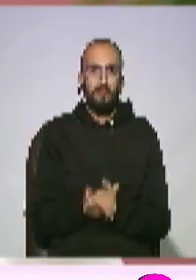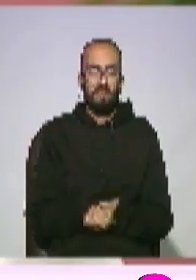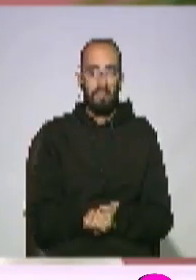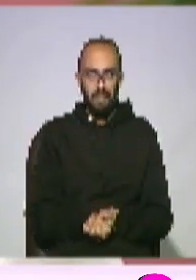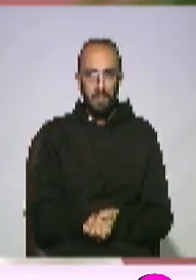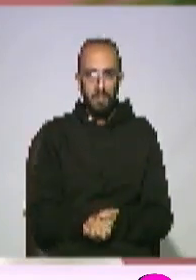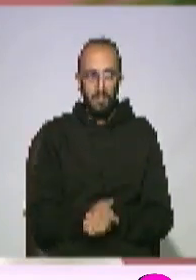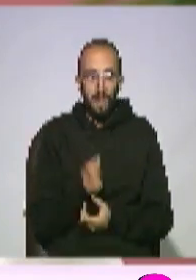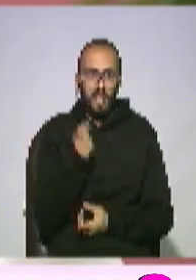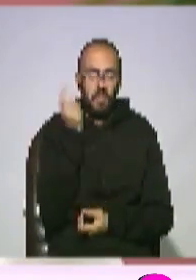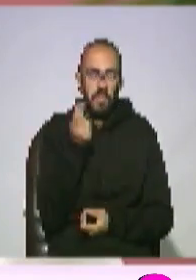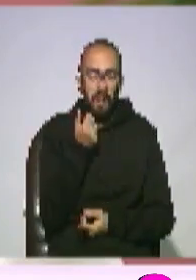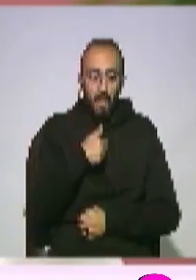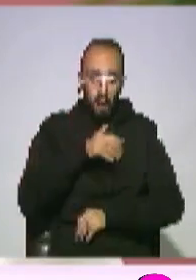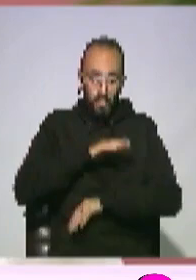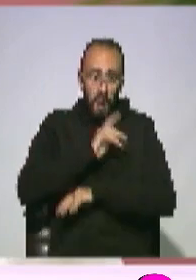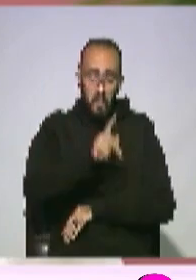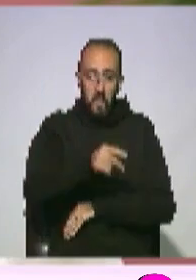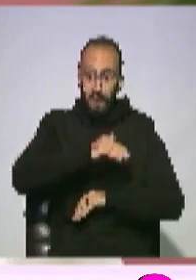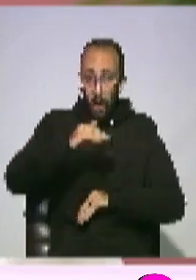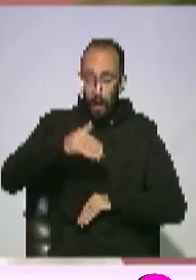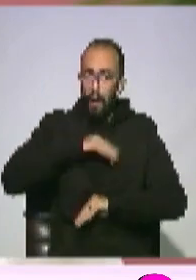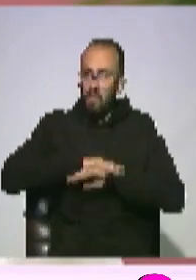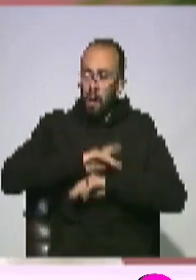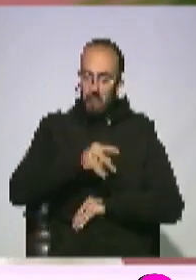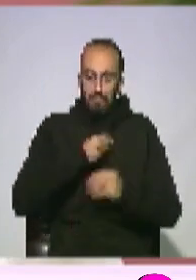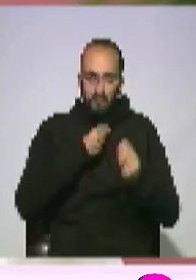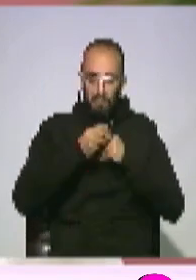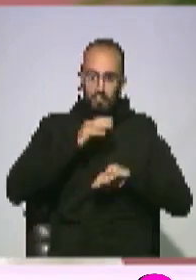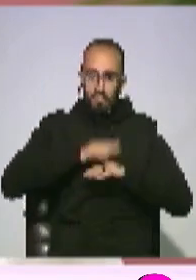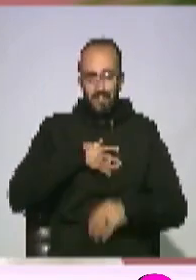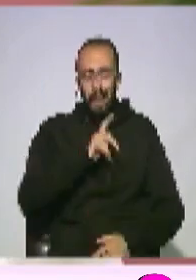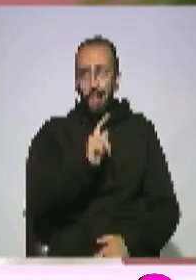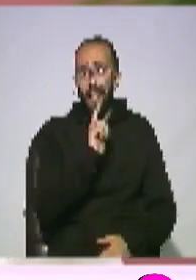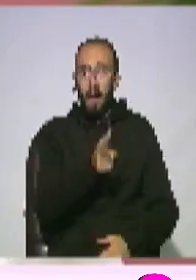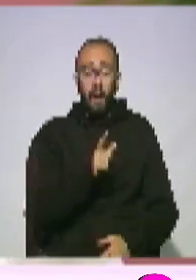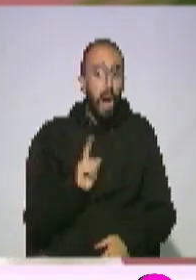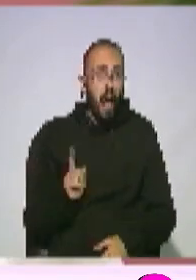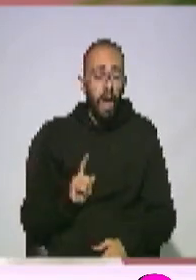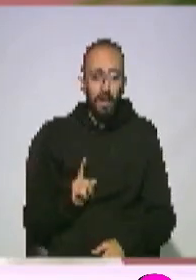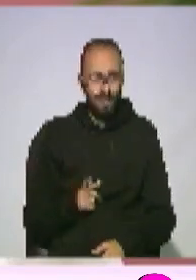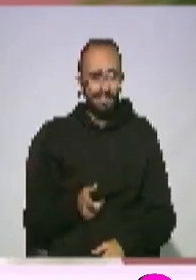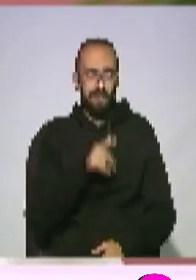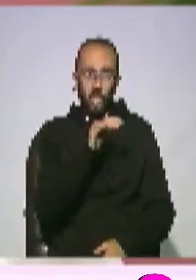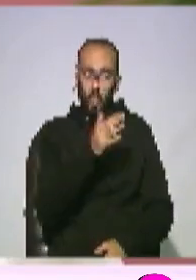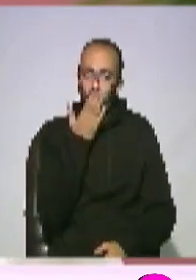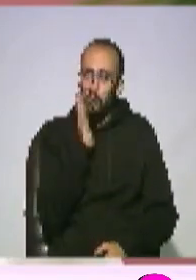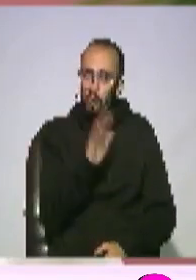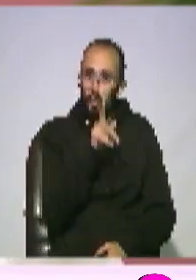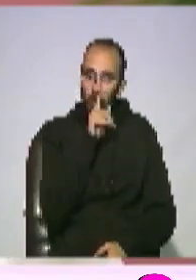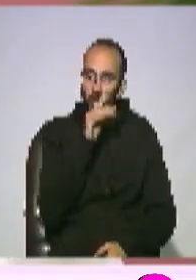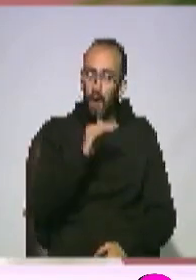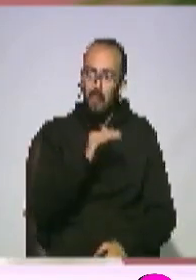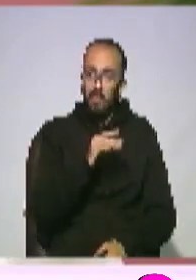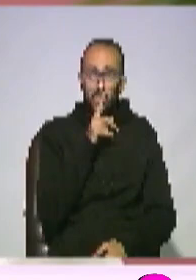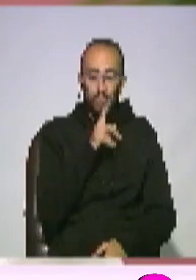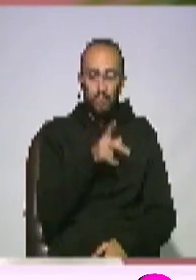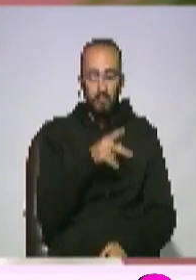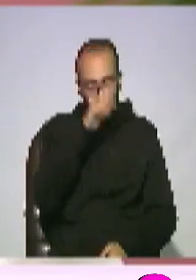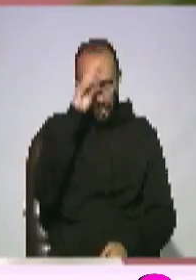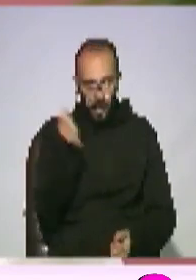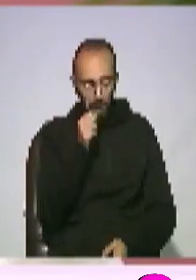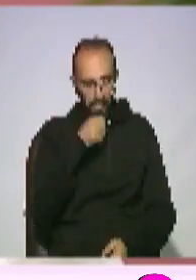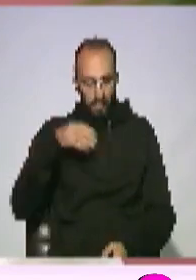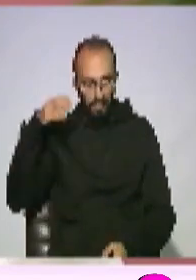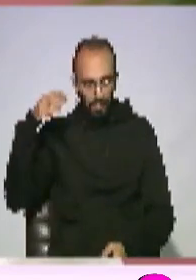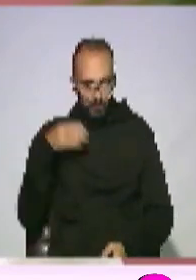التوازن، الاحترام للطفل. انا لما بتكلم مع الطفل ما اسخرش منه، ما اقولوش انت صغير، ما ادخلش عليه وهو بيذاكر